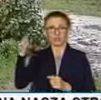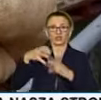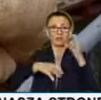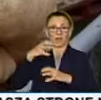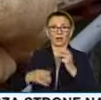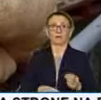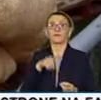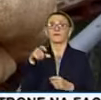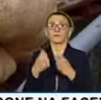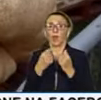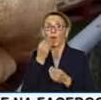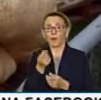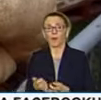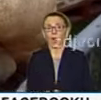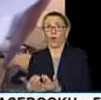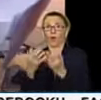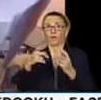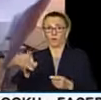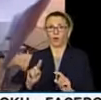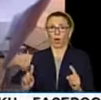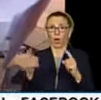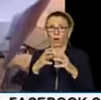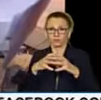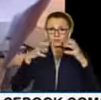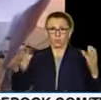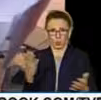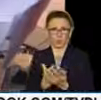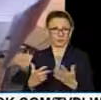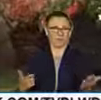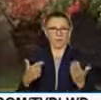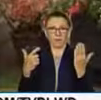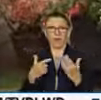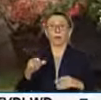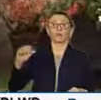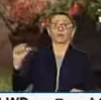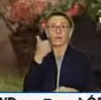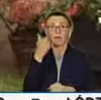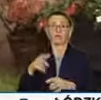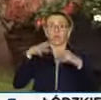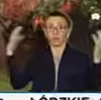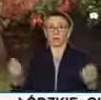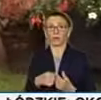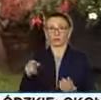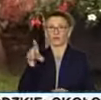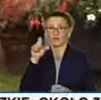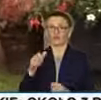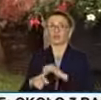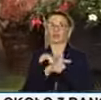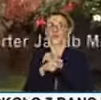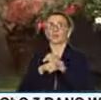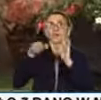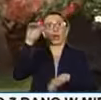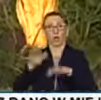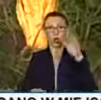świata. Hodowlą roślin gigantów pan Damian zajmuje się już od 7 lat. Pierwsza wyhodowana dynia ważyła 270